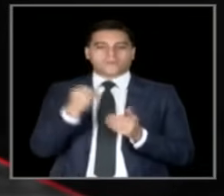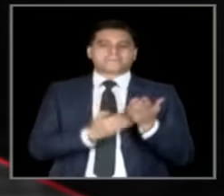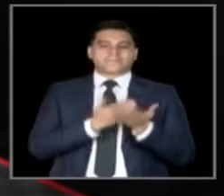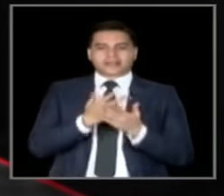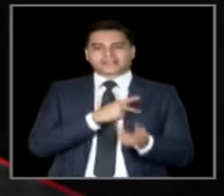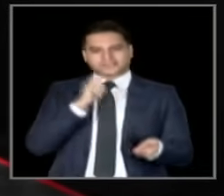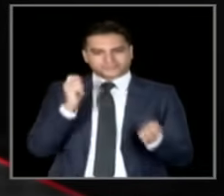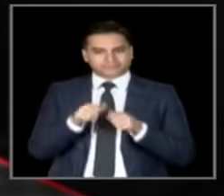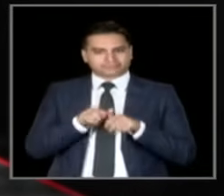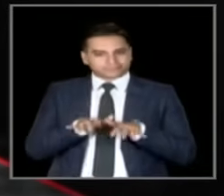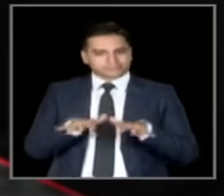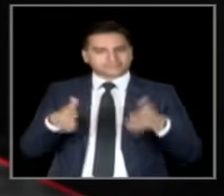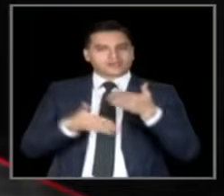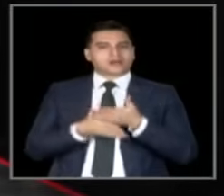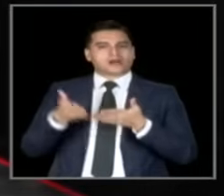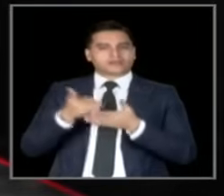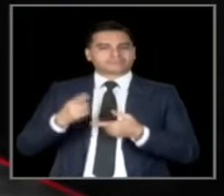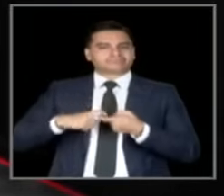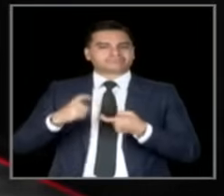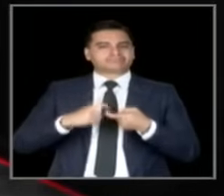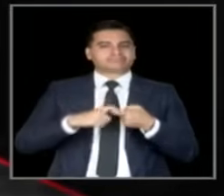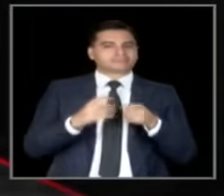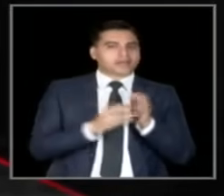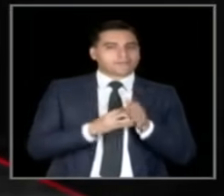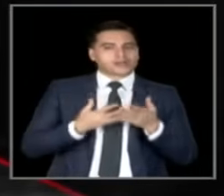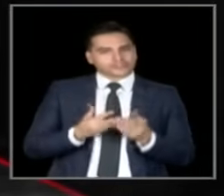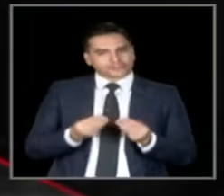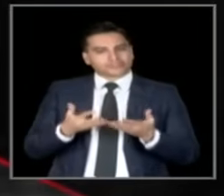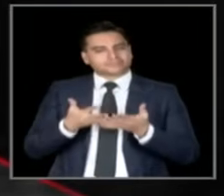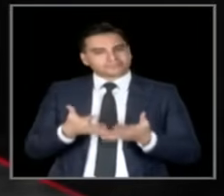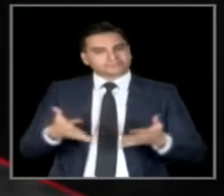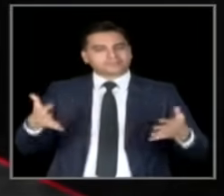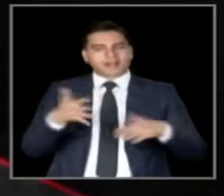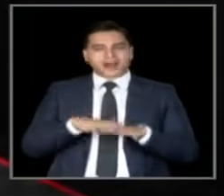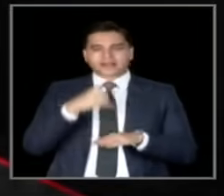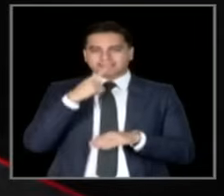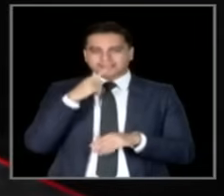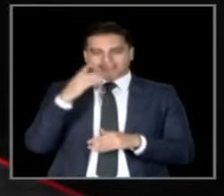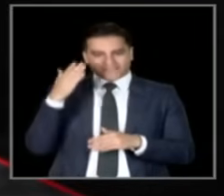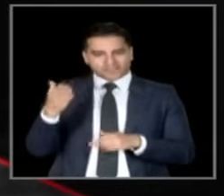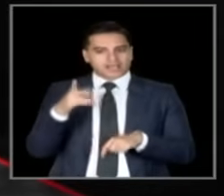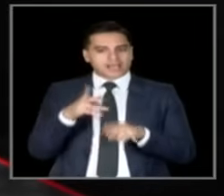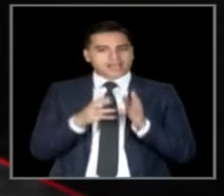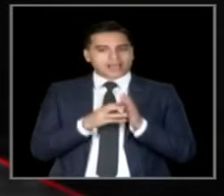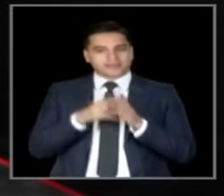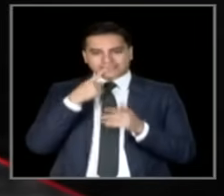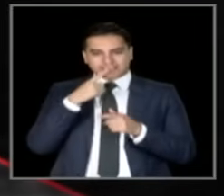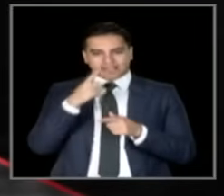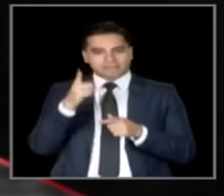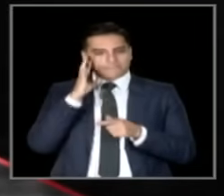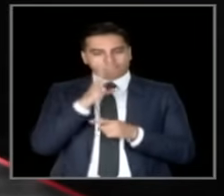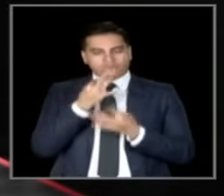1942، وتنتشر اليوم مباني كلياتها في عدة أماكن من مدينة الإسكندرية. جامعة